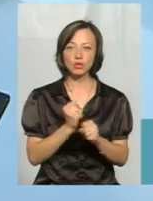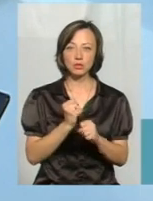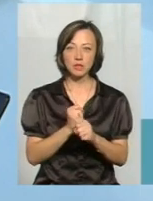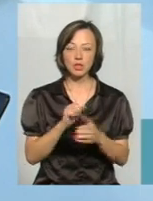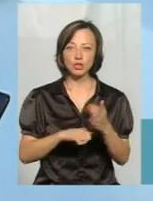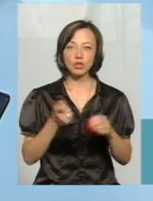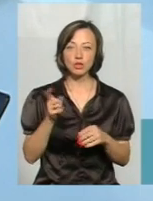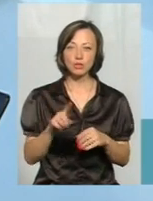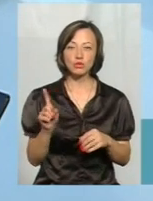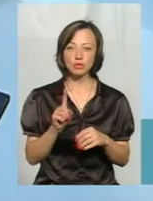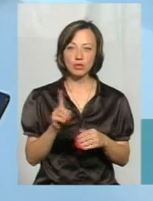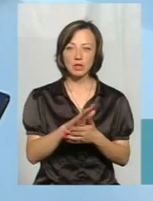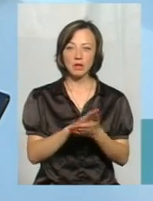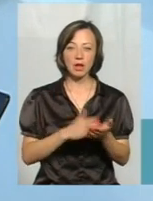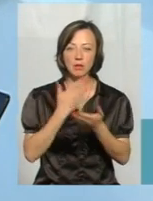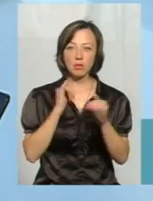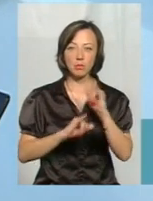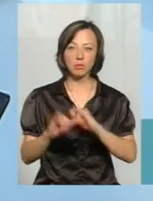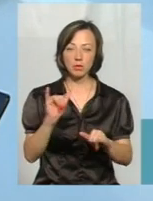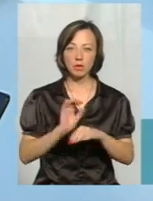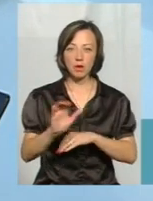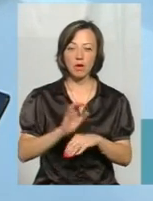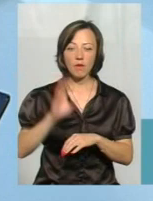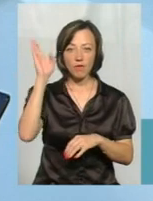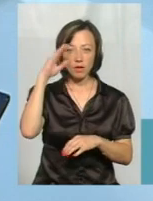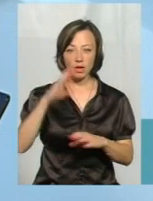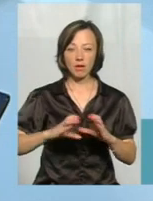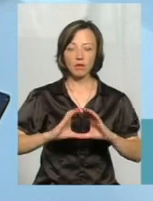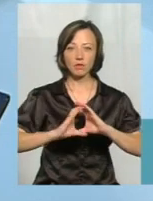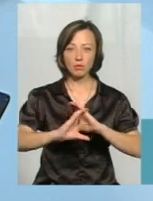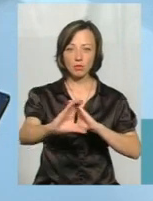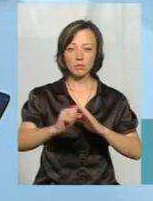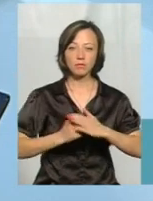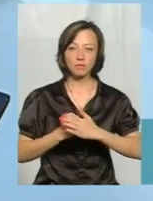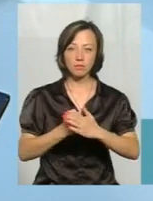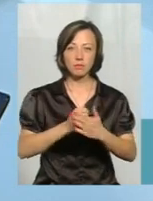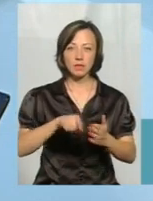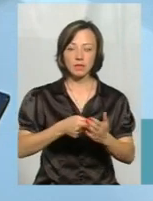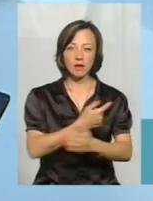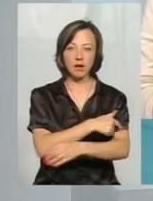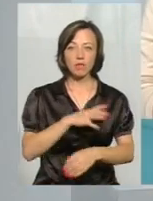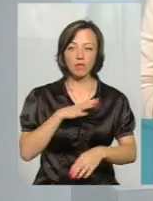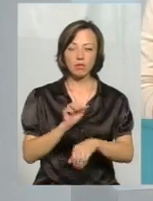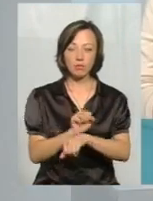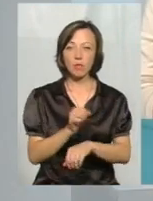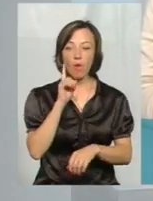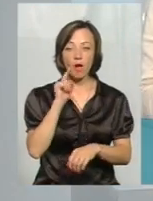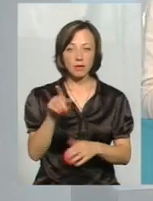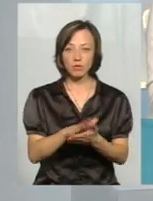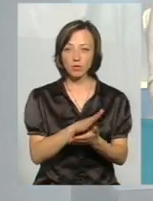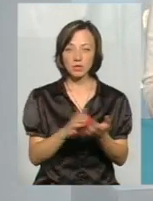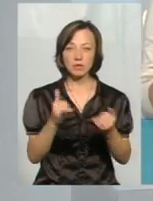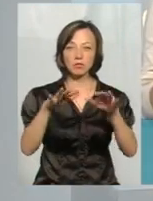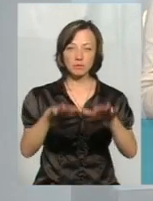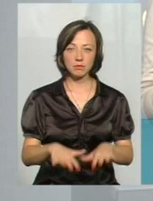того, що воно далі не має ходу. Тому що вода в труби набирається, йде міська лікарня, там також було забите. Поки ми там не прочистили, воно зараз